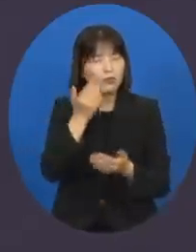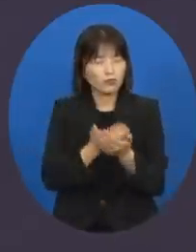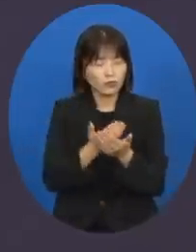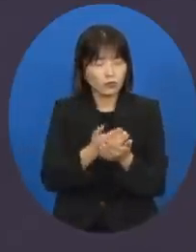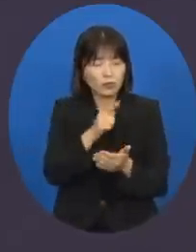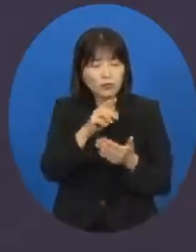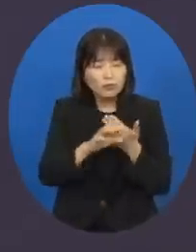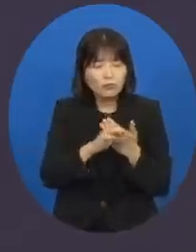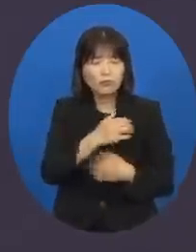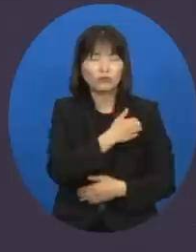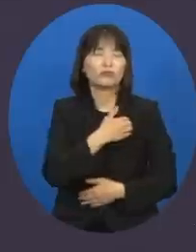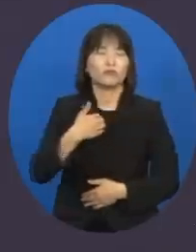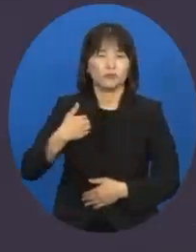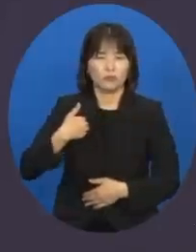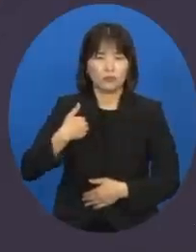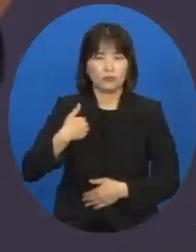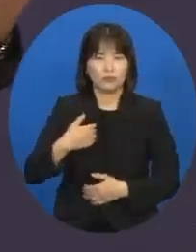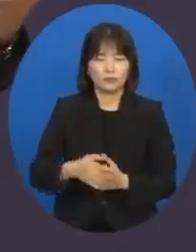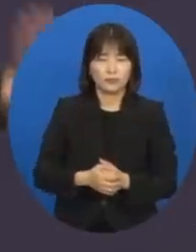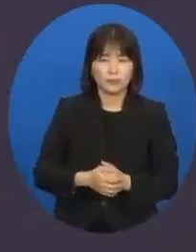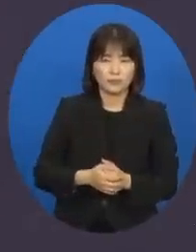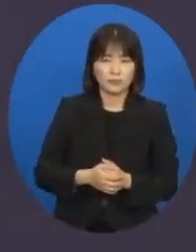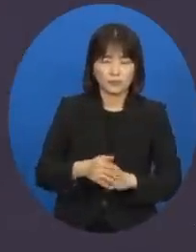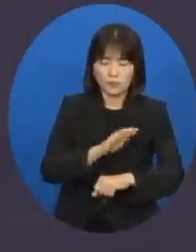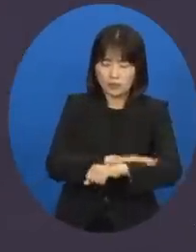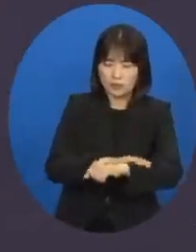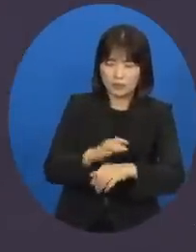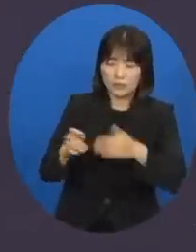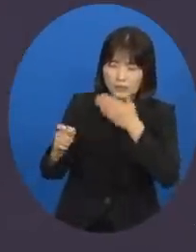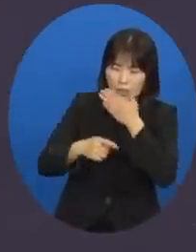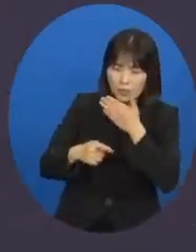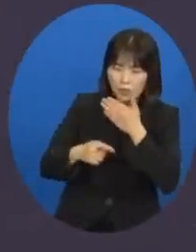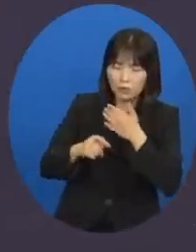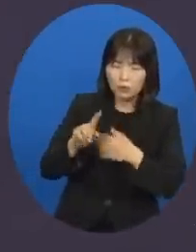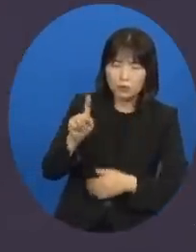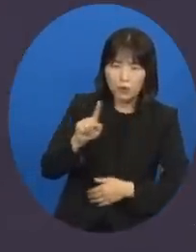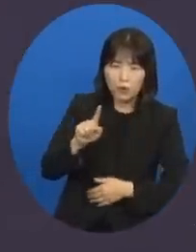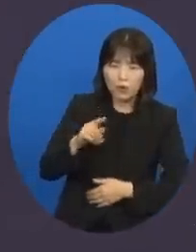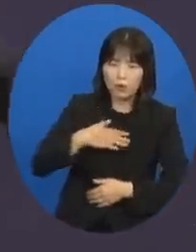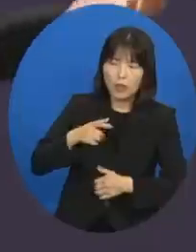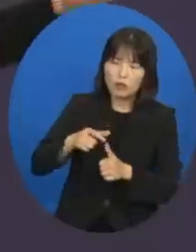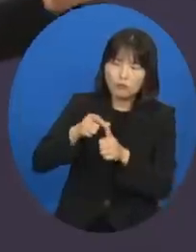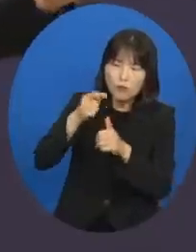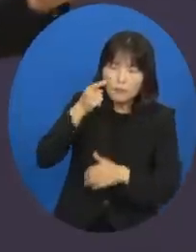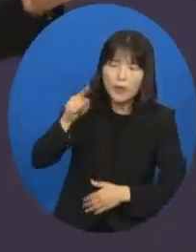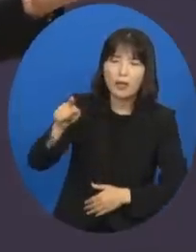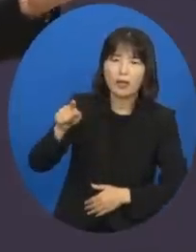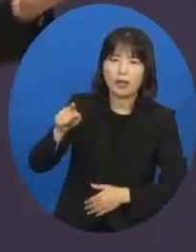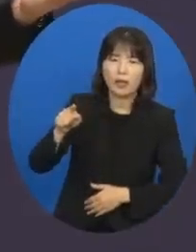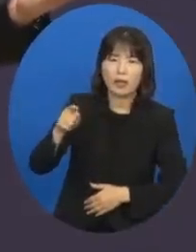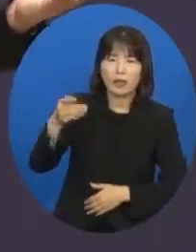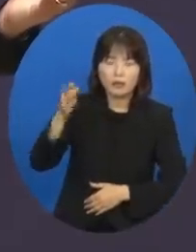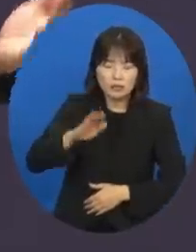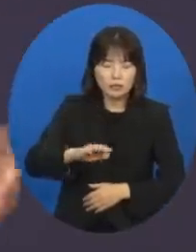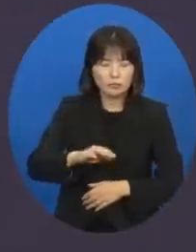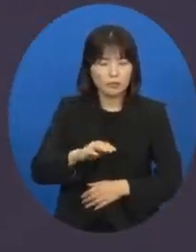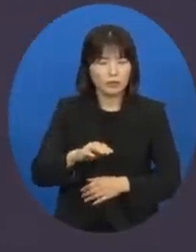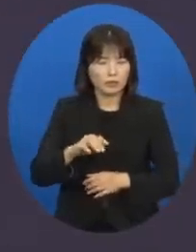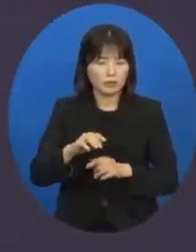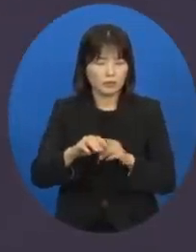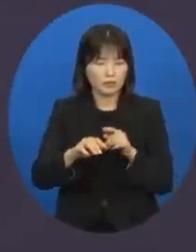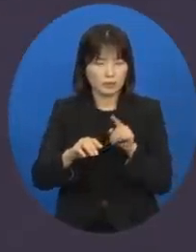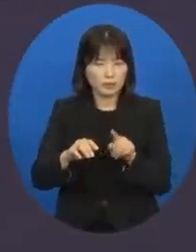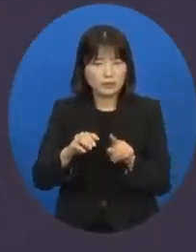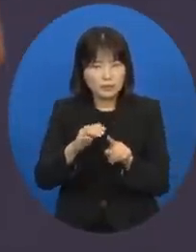충분합니다. 아까 그 강도는 뭐라고 했습니까? 나를 구해봐라라고 요청을 했다라고 한다면 이 사람은 그저 나를 기억해